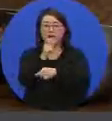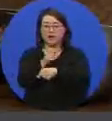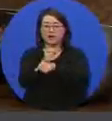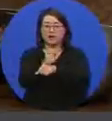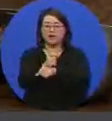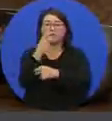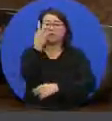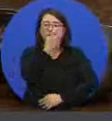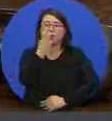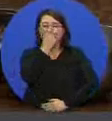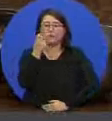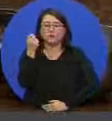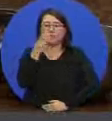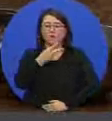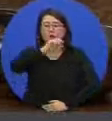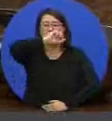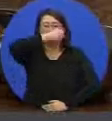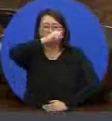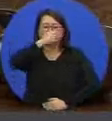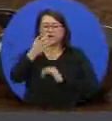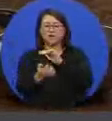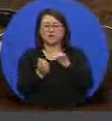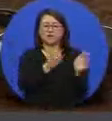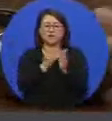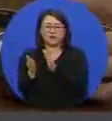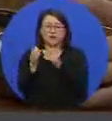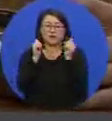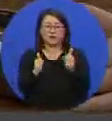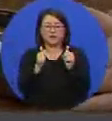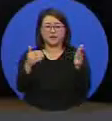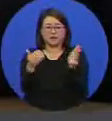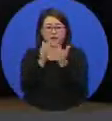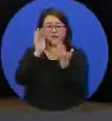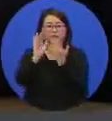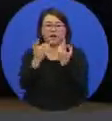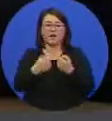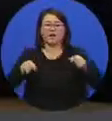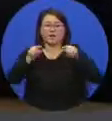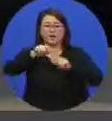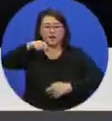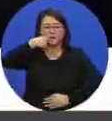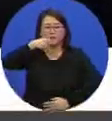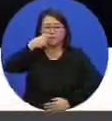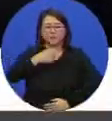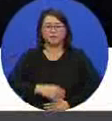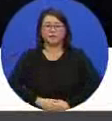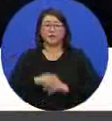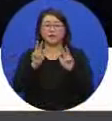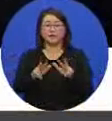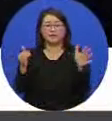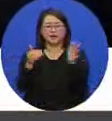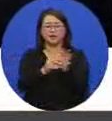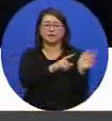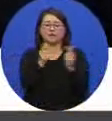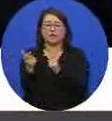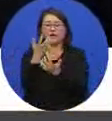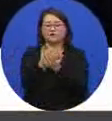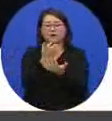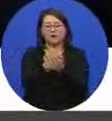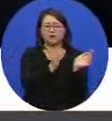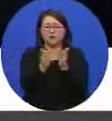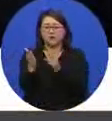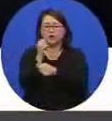행정사무감사와 예산예비심사가 끝난 뒤 함께한 자리였습니다. 그동안 행정사무 자료 준비하고 이런 노고가 있었다고